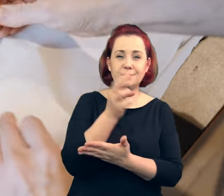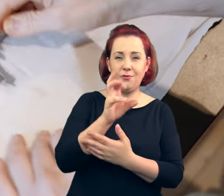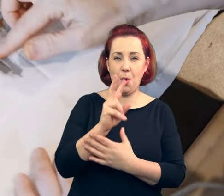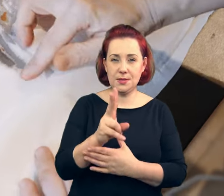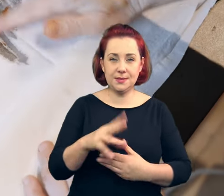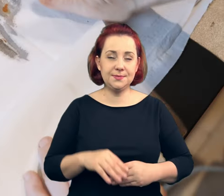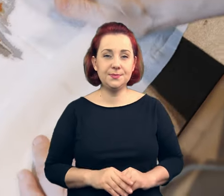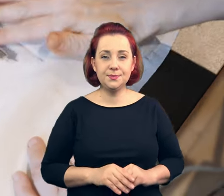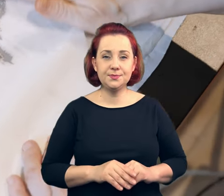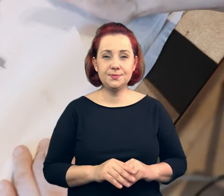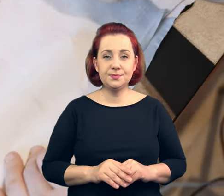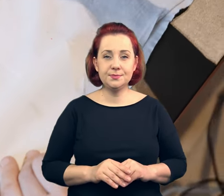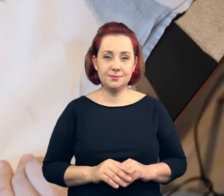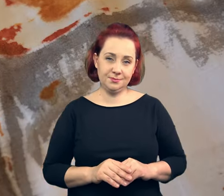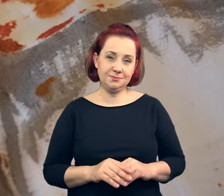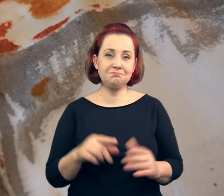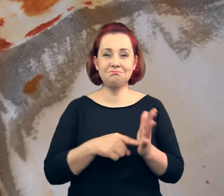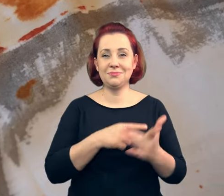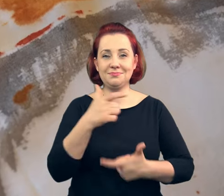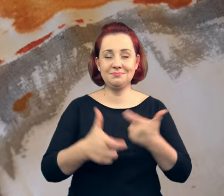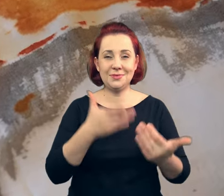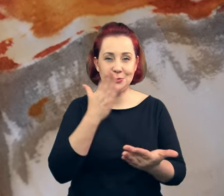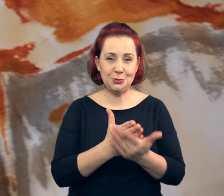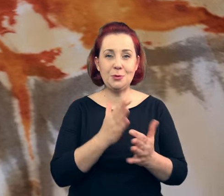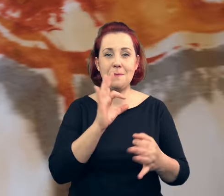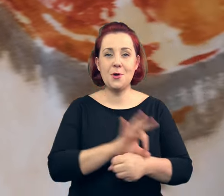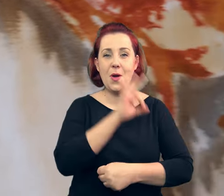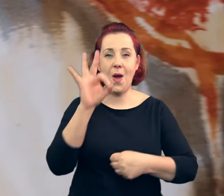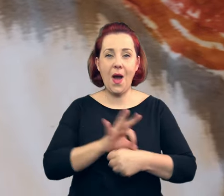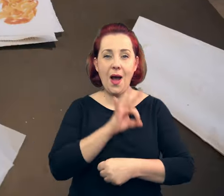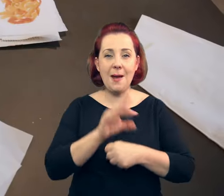jest ściągnięty. No